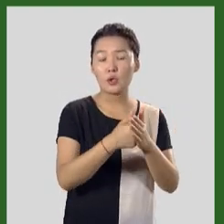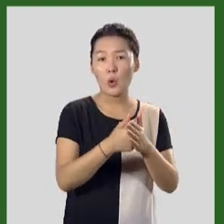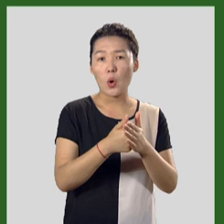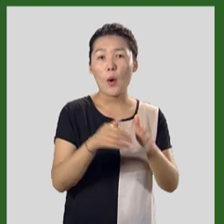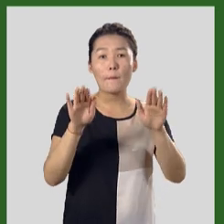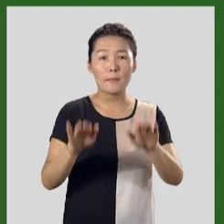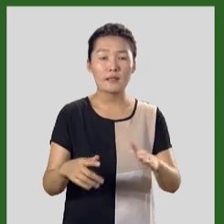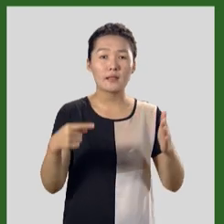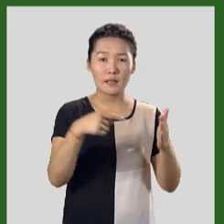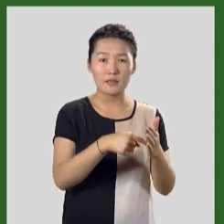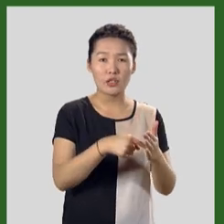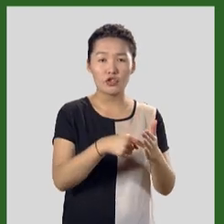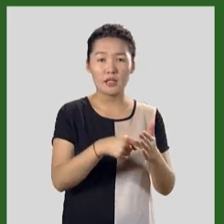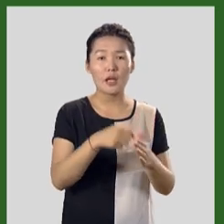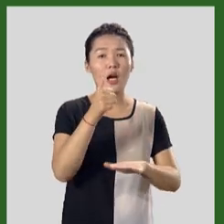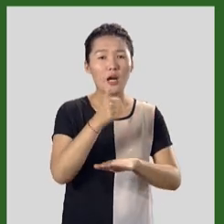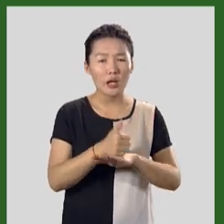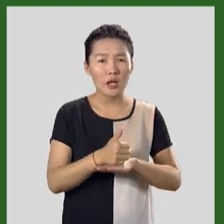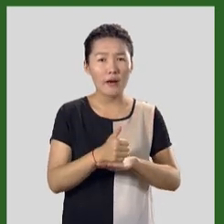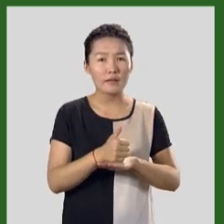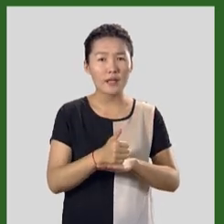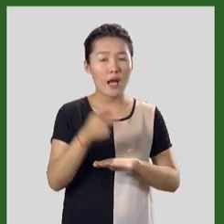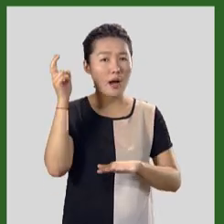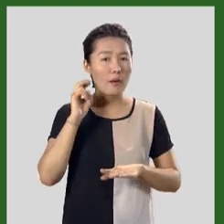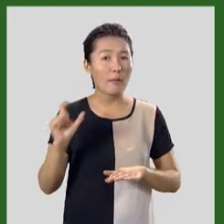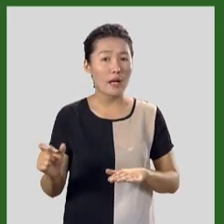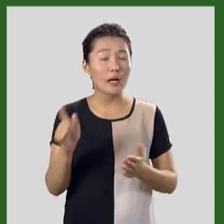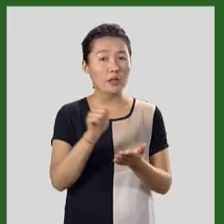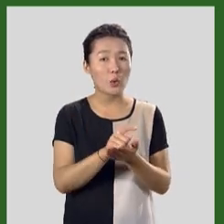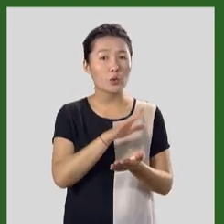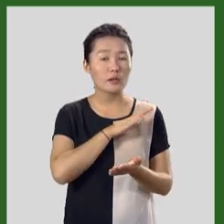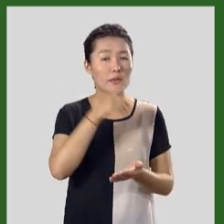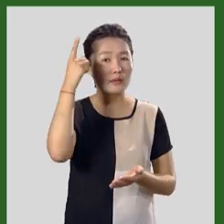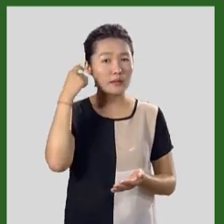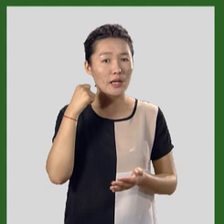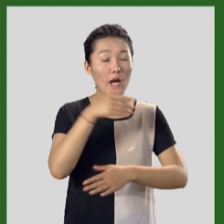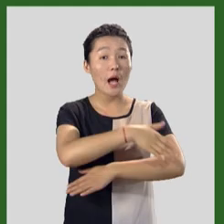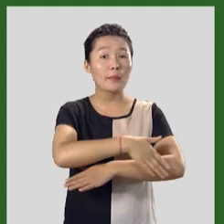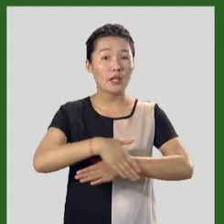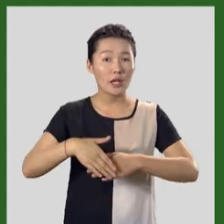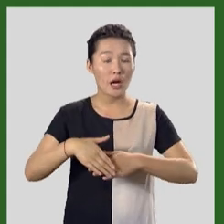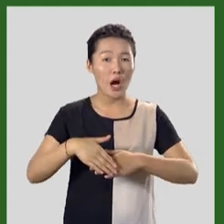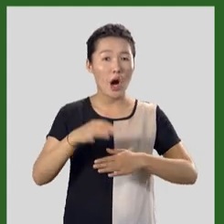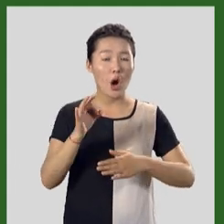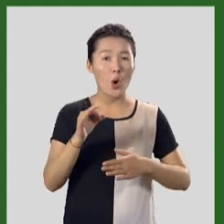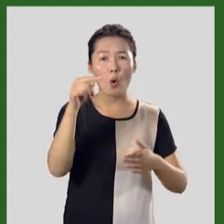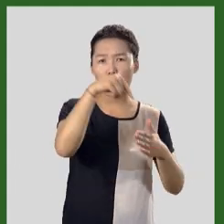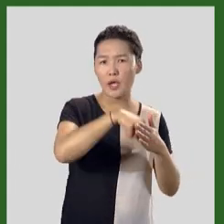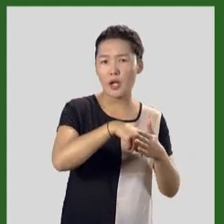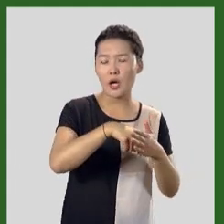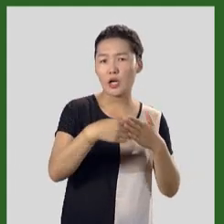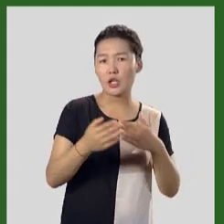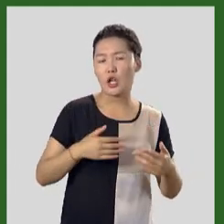Прежде всего, моряк должен был знать об очертаниях берегов, о мелях или